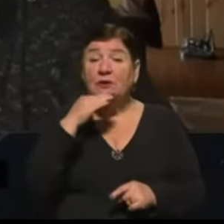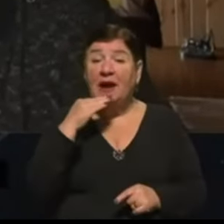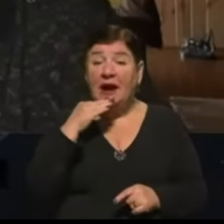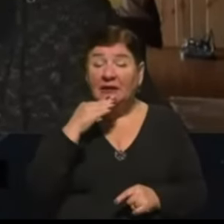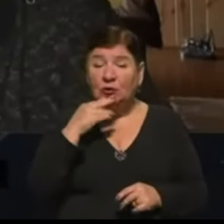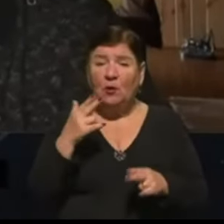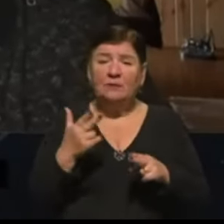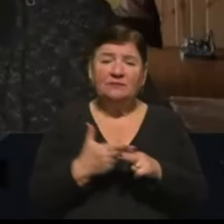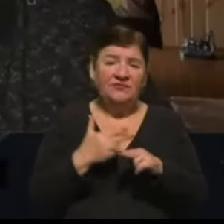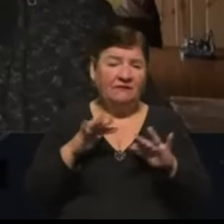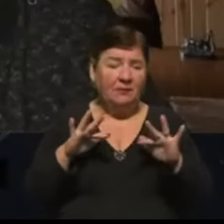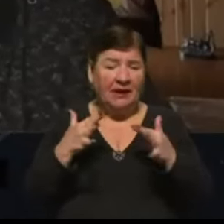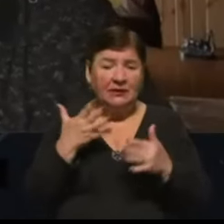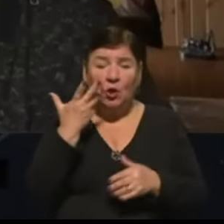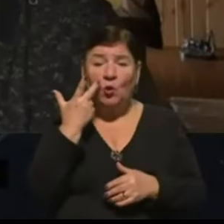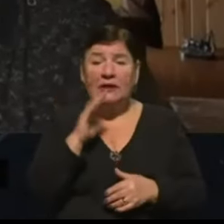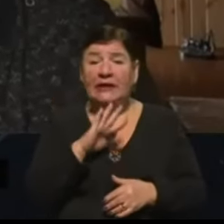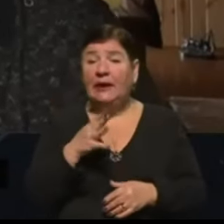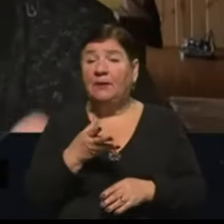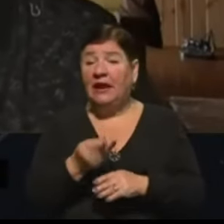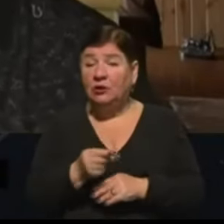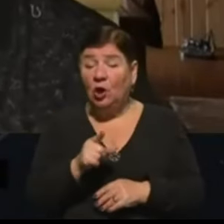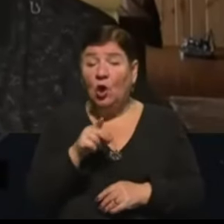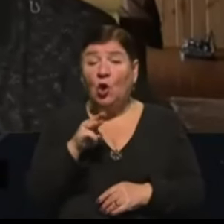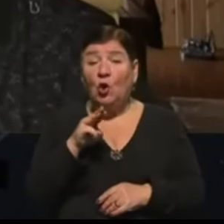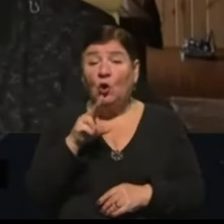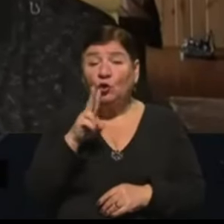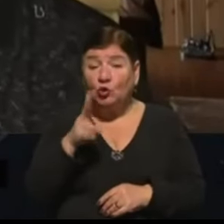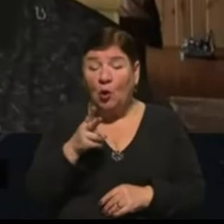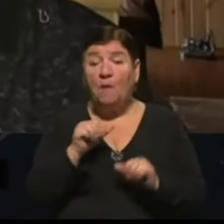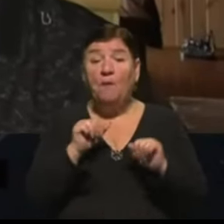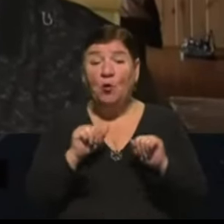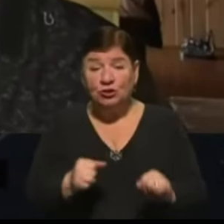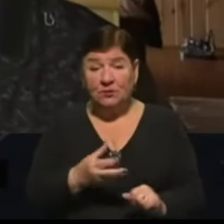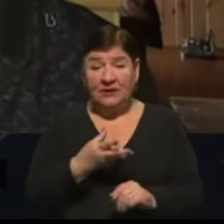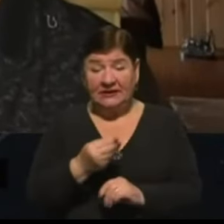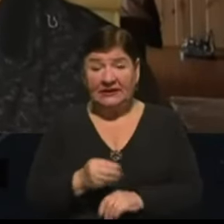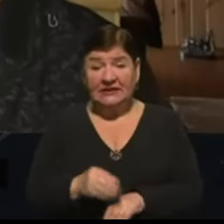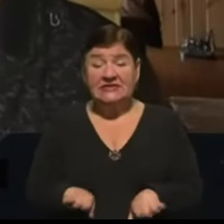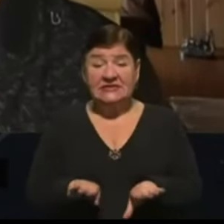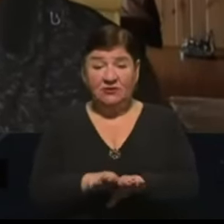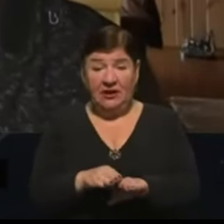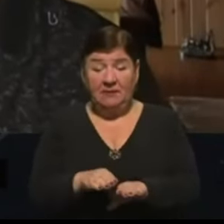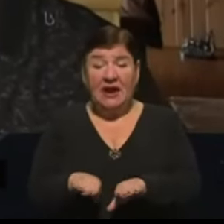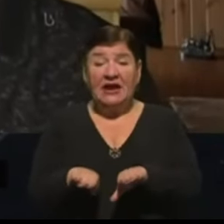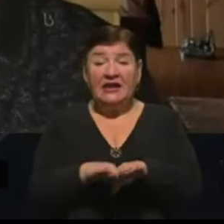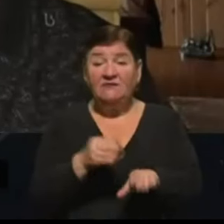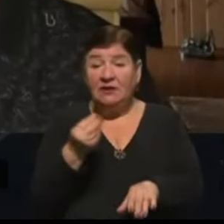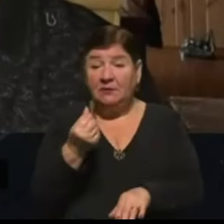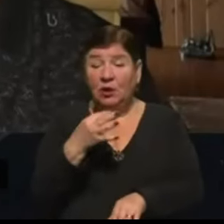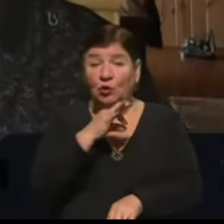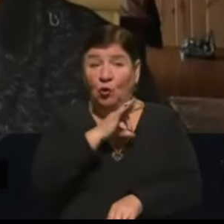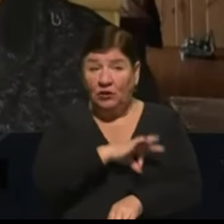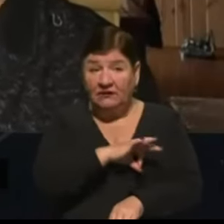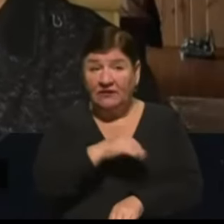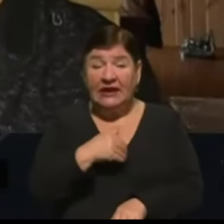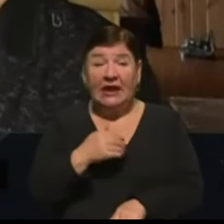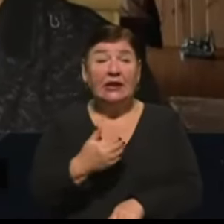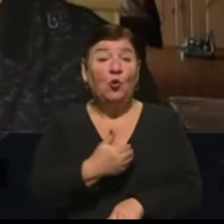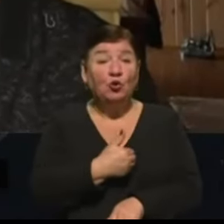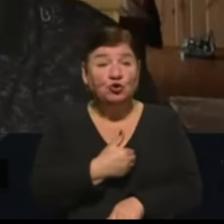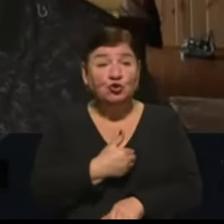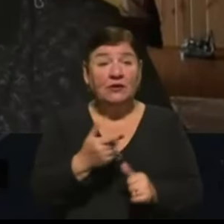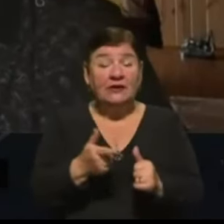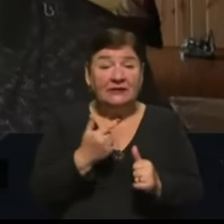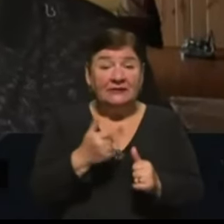безліч випадків, коли не платять ті, хто абсолютно може платити за рівнем своїм доходів. Я прізвище не хочу зараз називати, але я